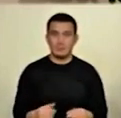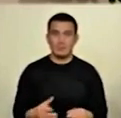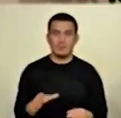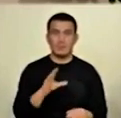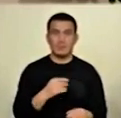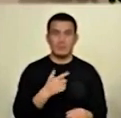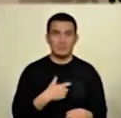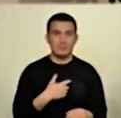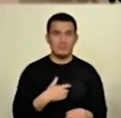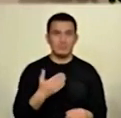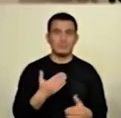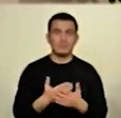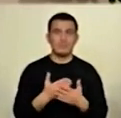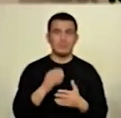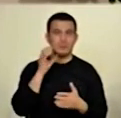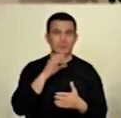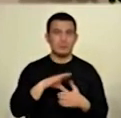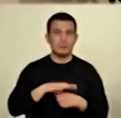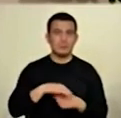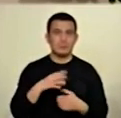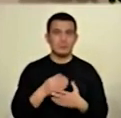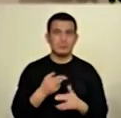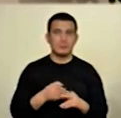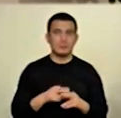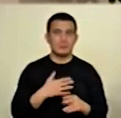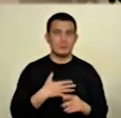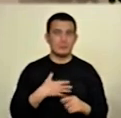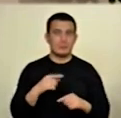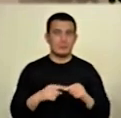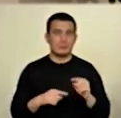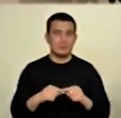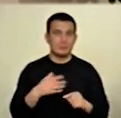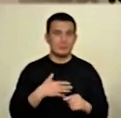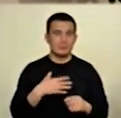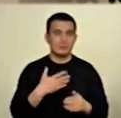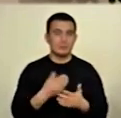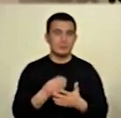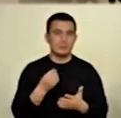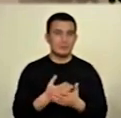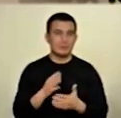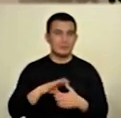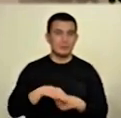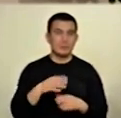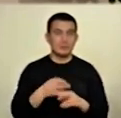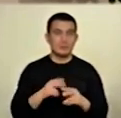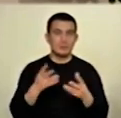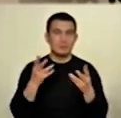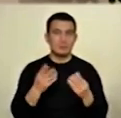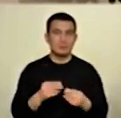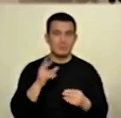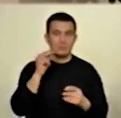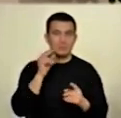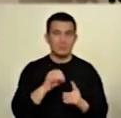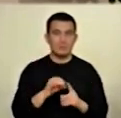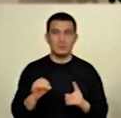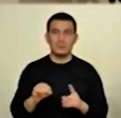yurtimizning bayrog'i hisoblangan, milliy iftixorimiz hisoblangan, demak bayrog'imiz qabul qilingan kunni yozib, pastga